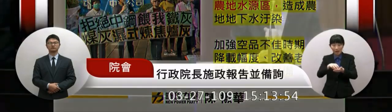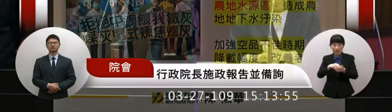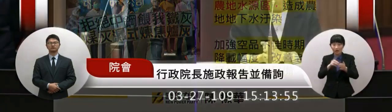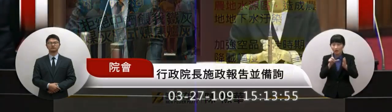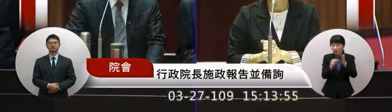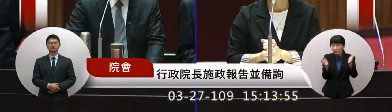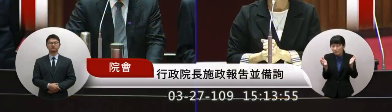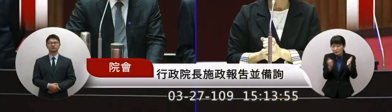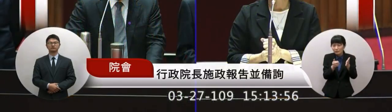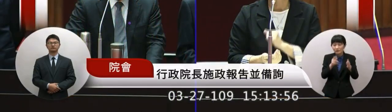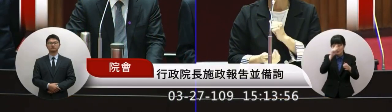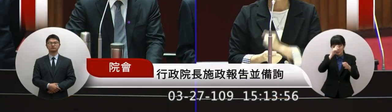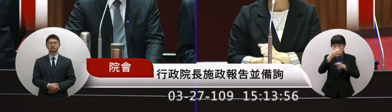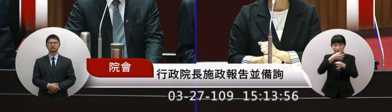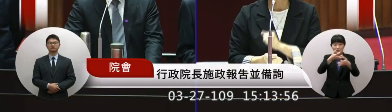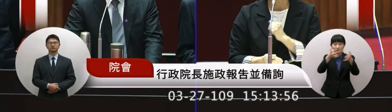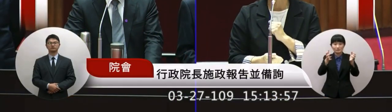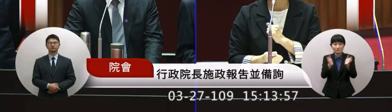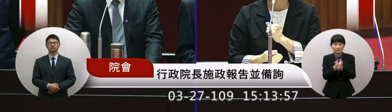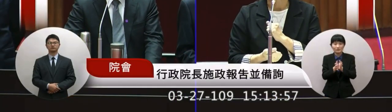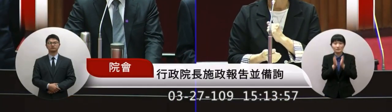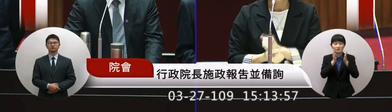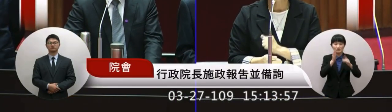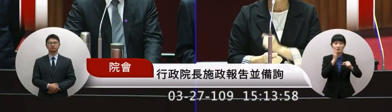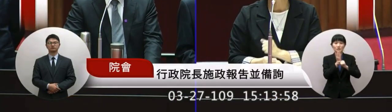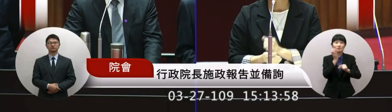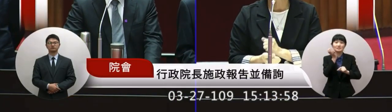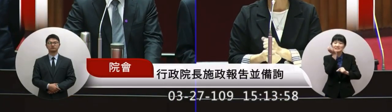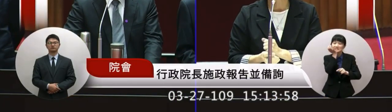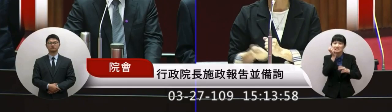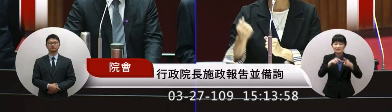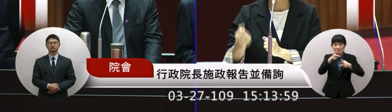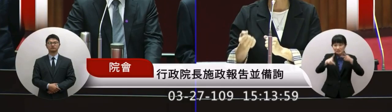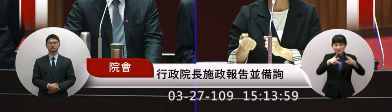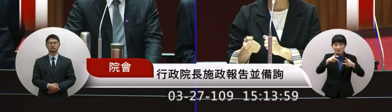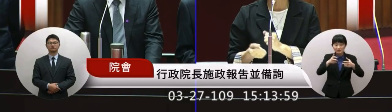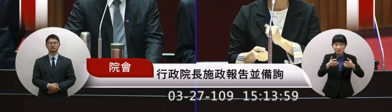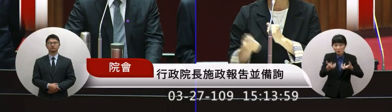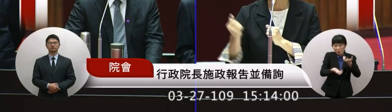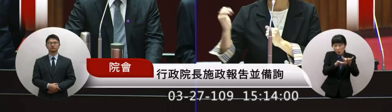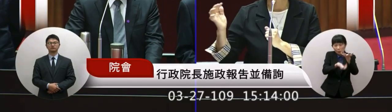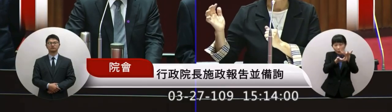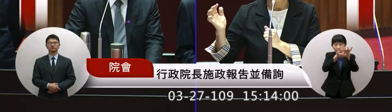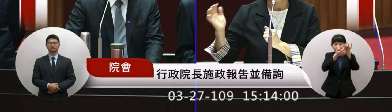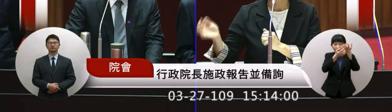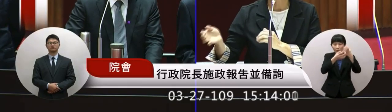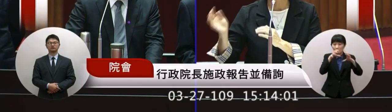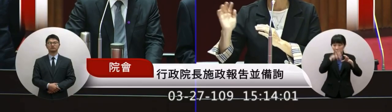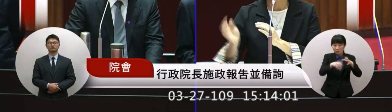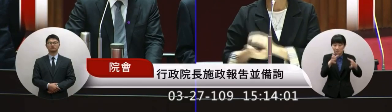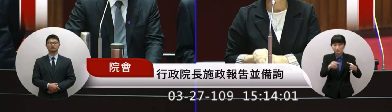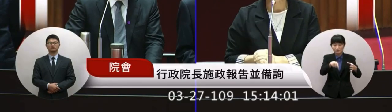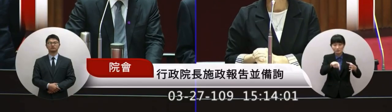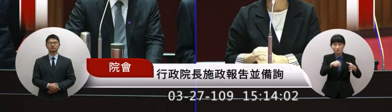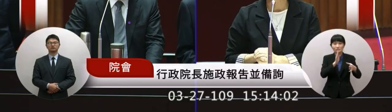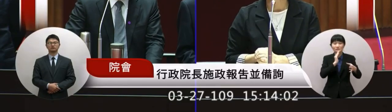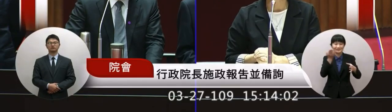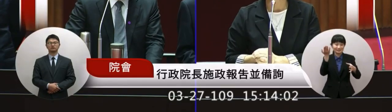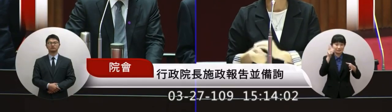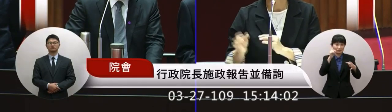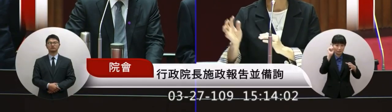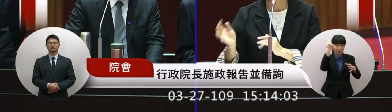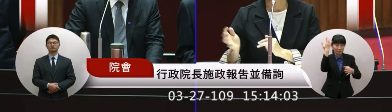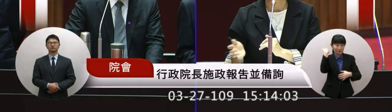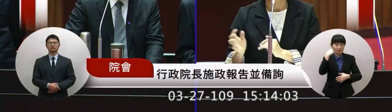拜托经济部，就是中钢这个湿式炼焦炉，这湿式炼焦炉就是迄阵那个台塑离